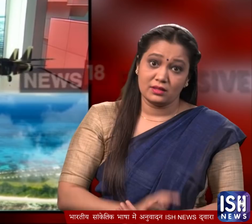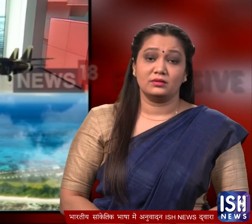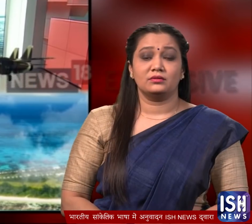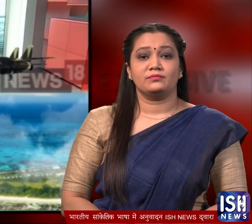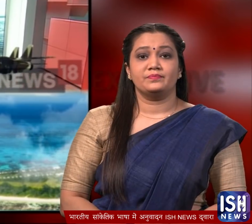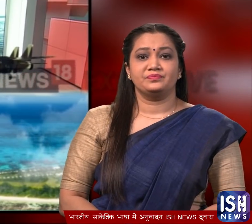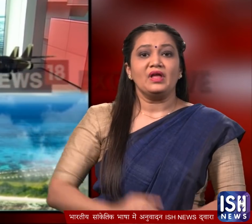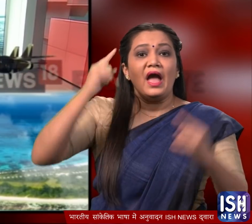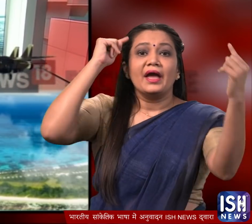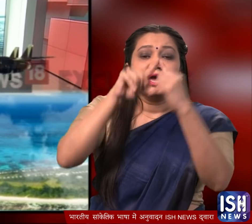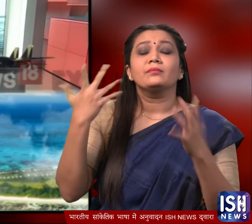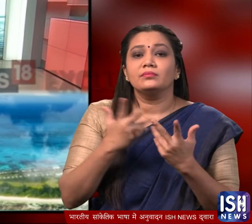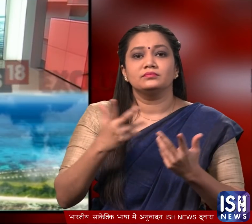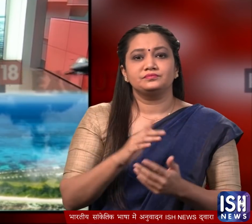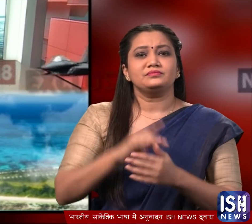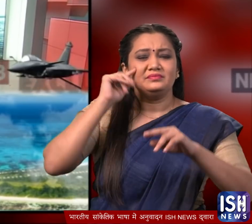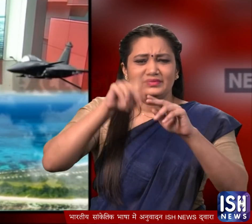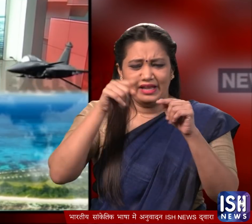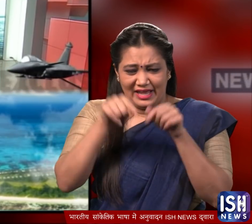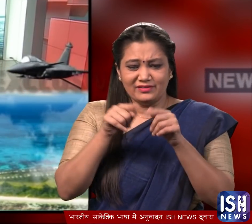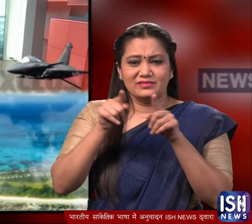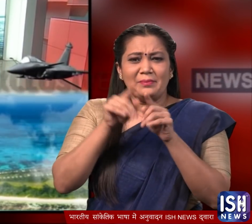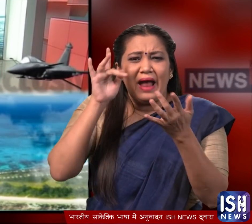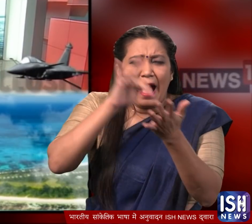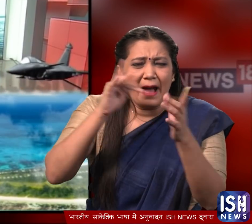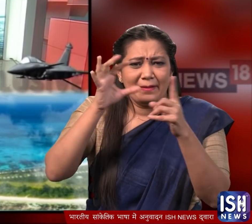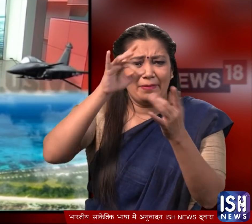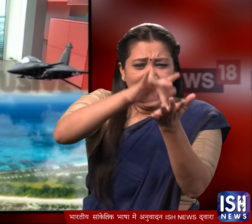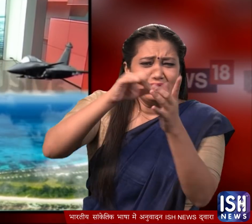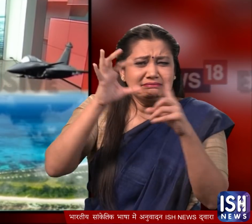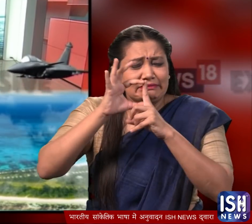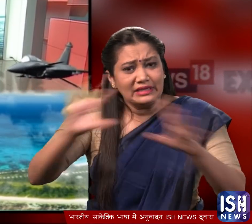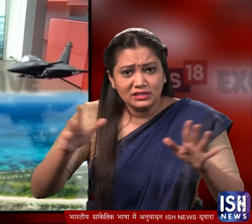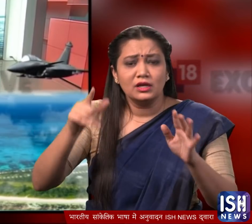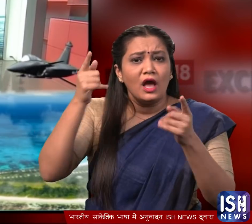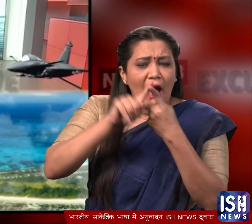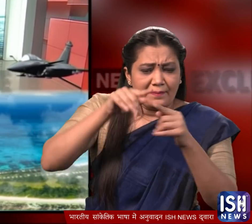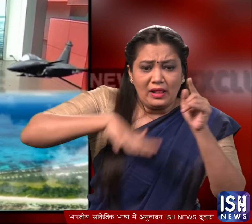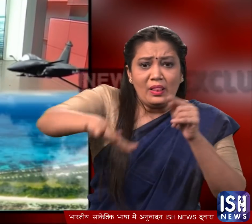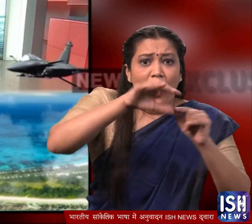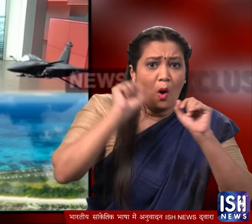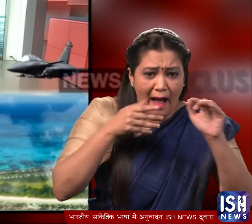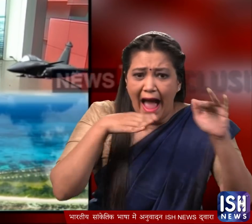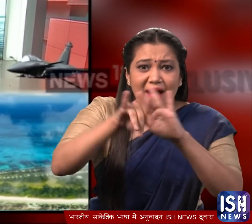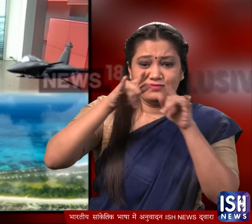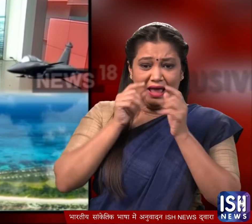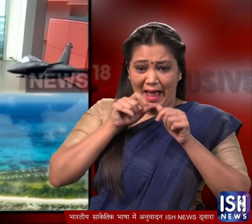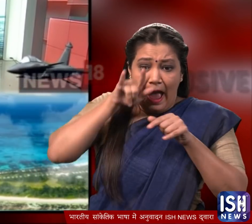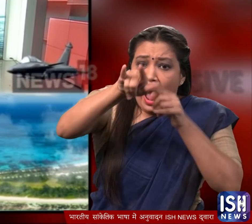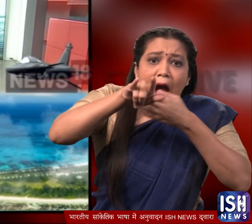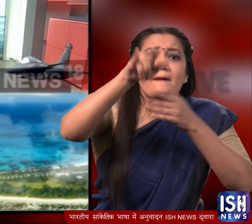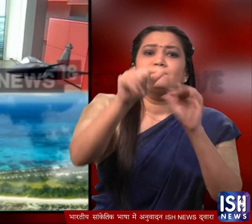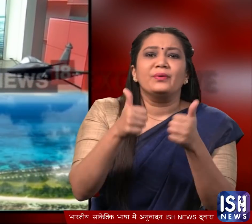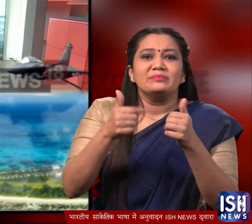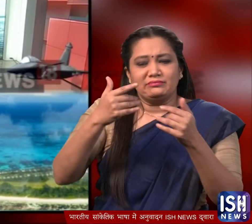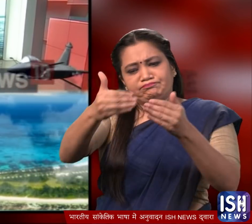पर जा सकेगा। मकसद ये होगा कि अगर टारगेट किसी जोखिम वाली जगह पर है या दुश्मन की जमीन पर है तो फाइटर जेट को